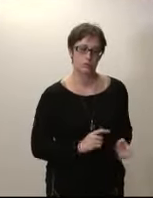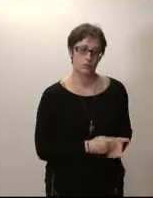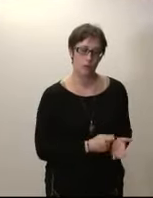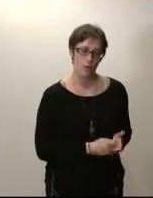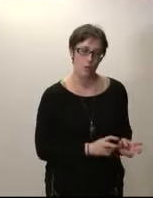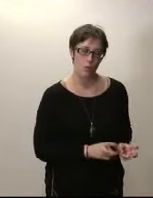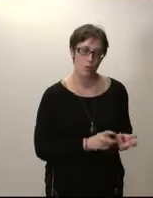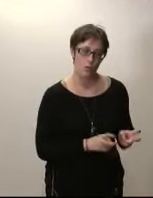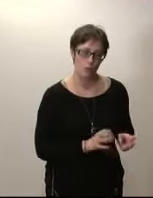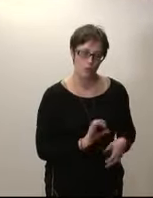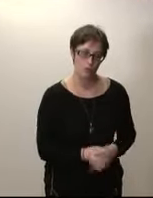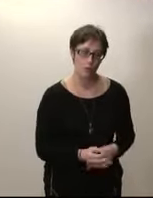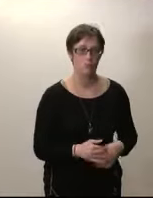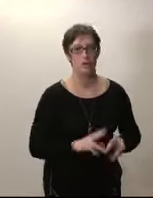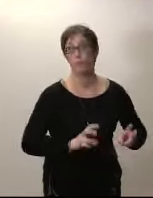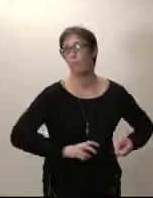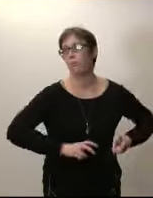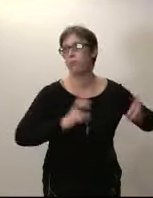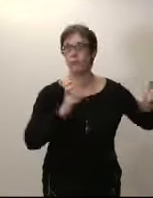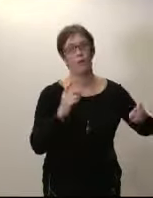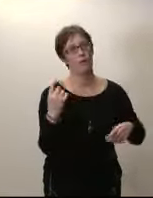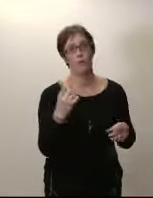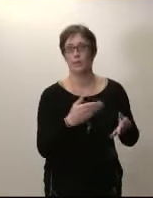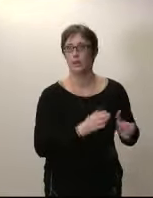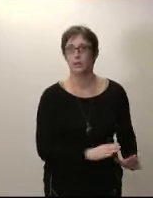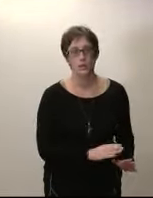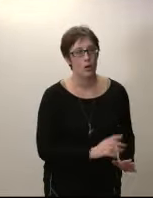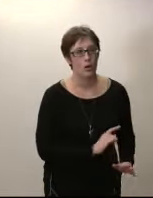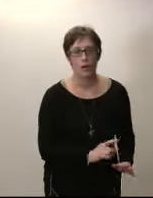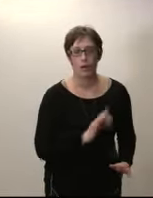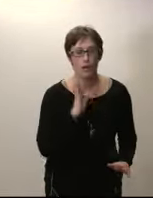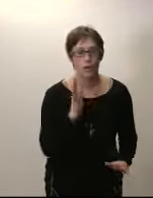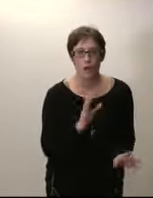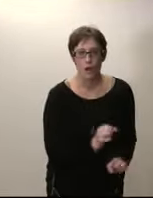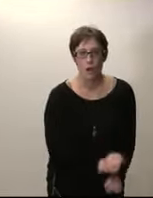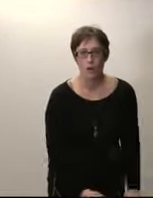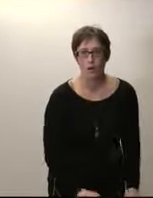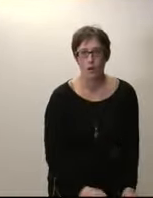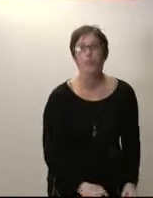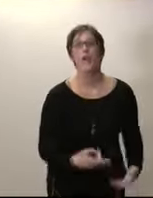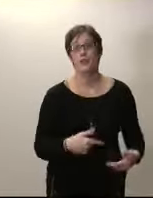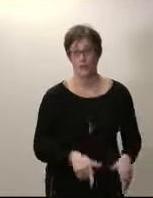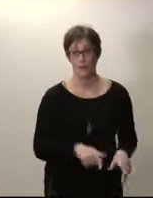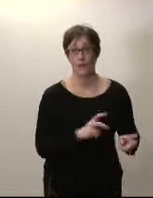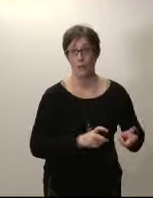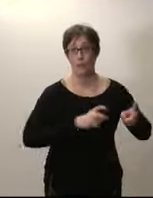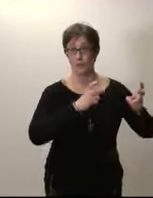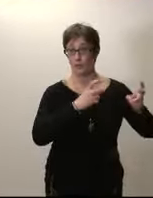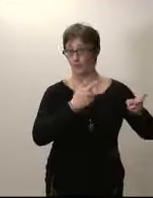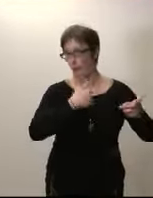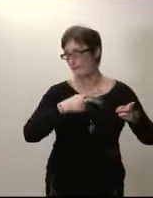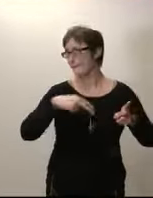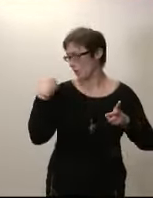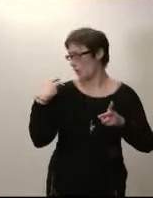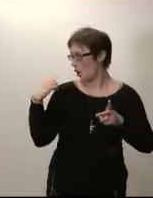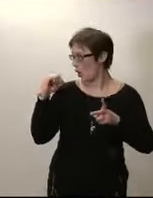mais certainement pas dans les proportions que vous avez choisies, pour des raisons, je le répète, qui ne sont pas liées au passé, mais qui sont liées à l'avenir, c'est-à-dire à vos intentions